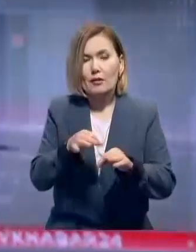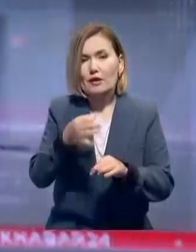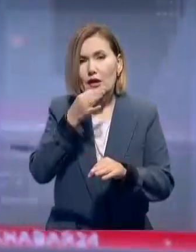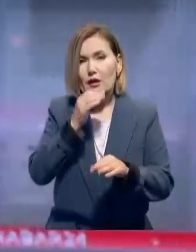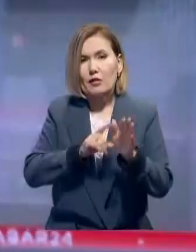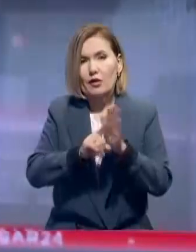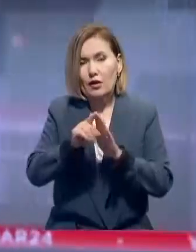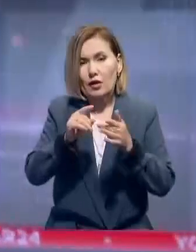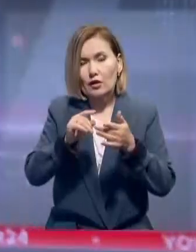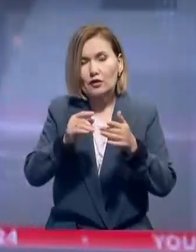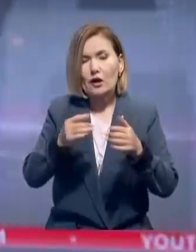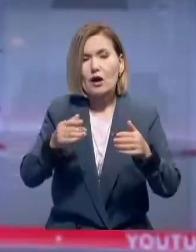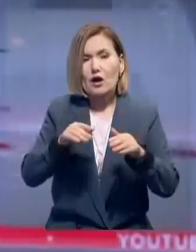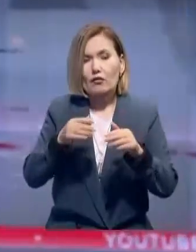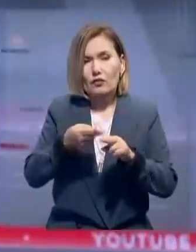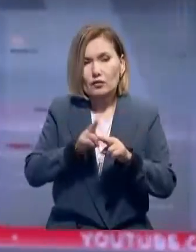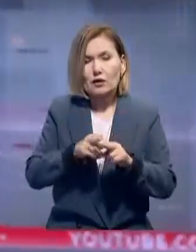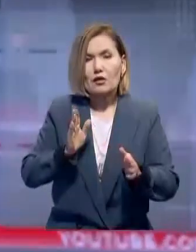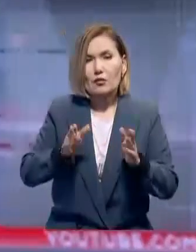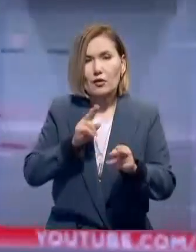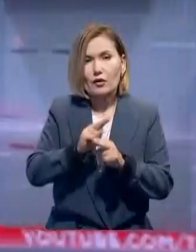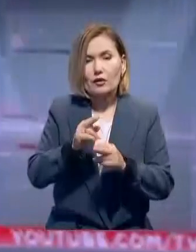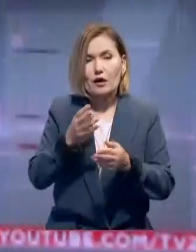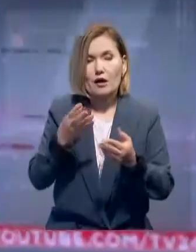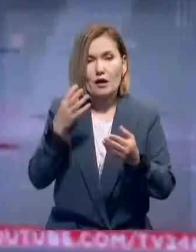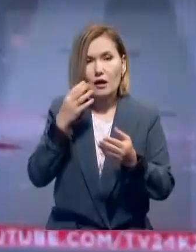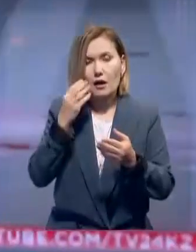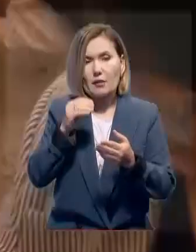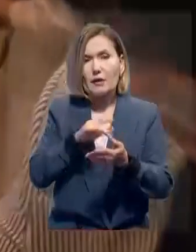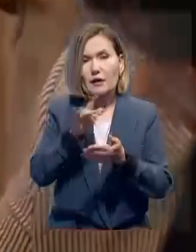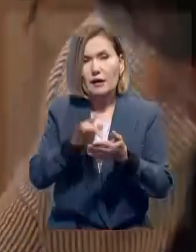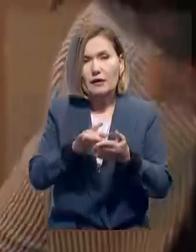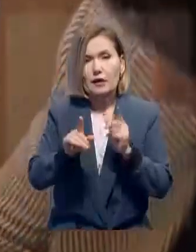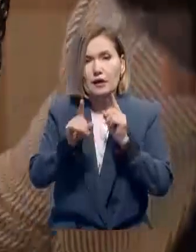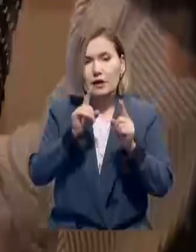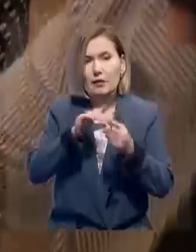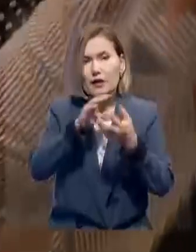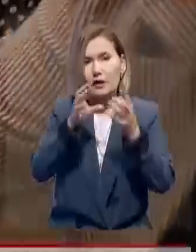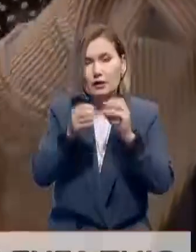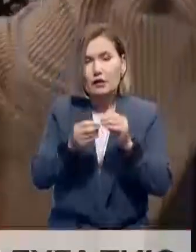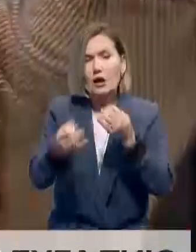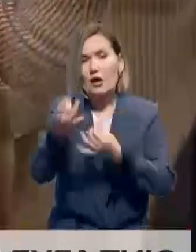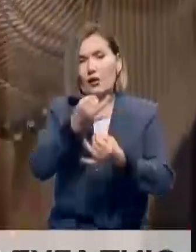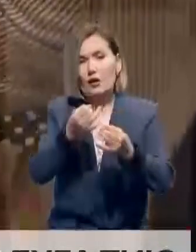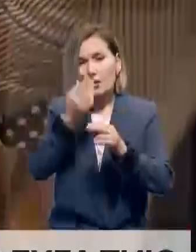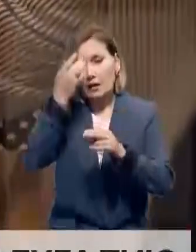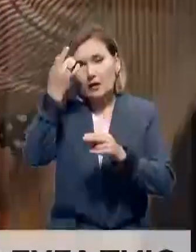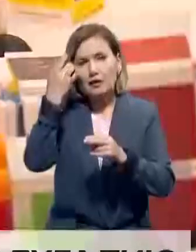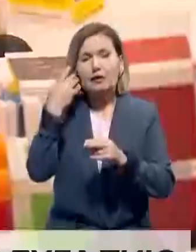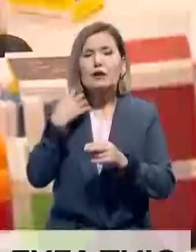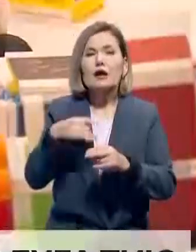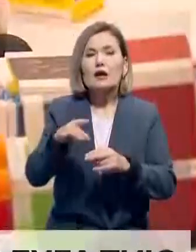ерте жастан бейімдеу керек. Бұл туралы Алматыда өткен мектепке дейінгі тәрбие, техникалық және шығармашылық ойлау атты